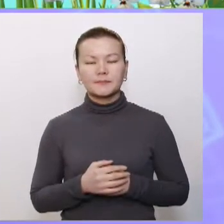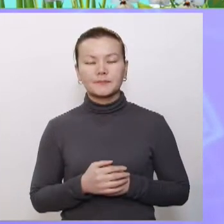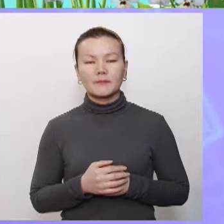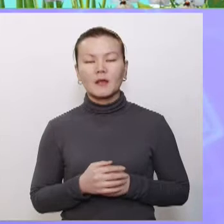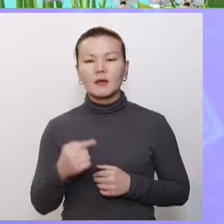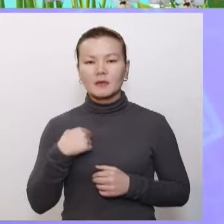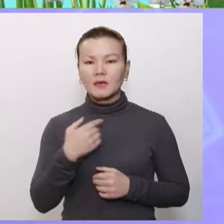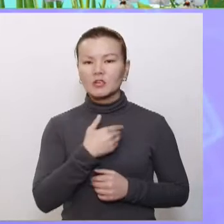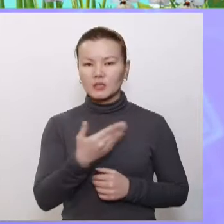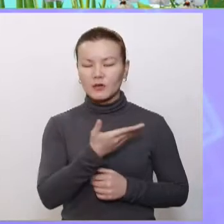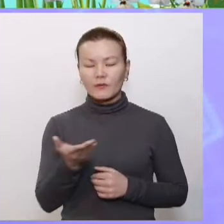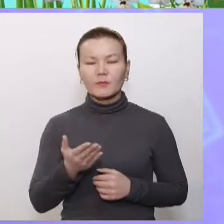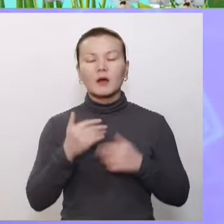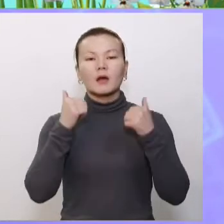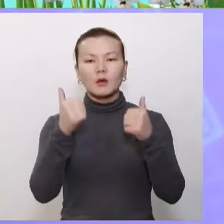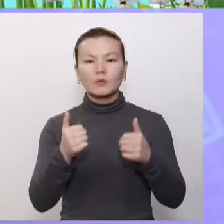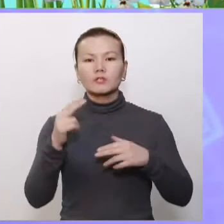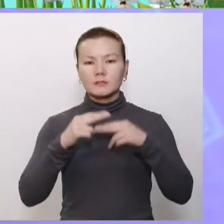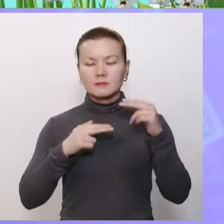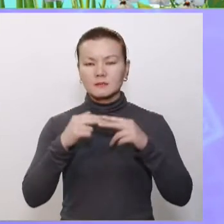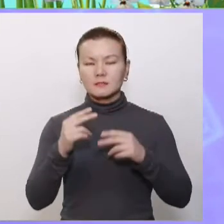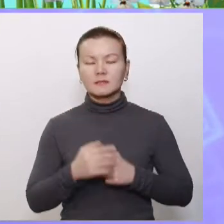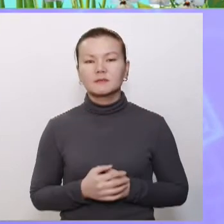Мен силерге жагымдуу маанай каалайм.